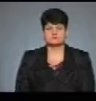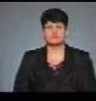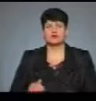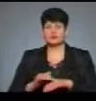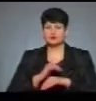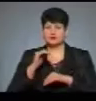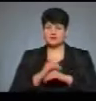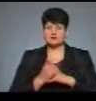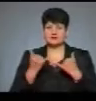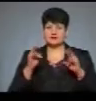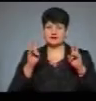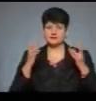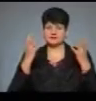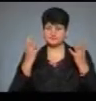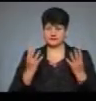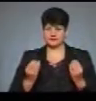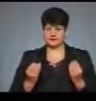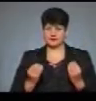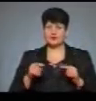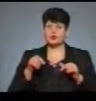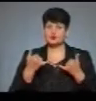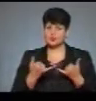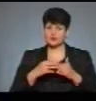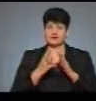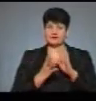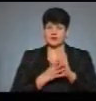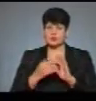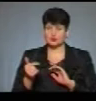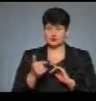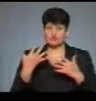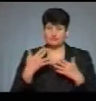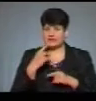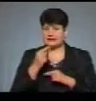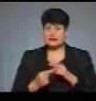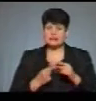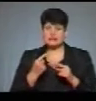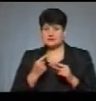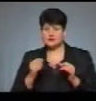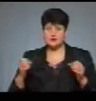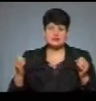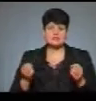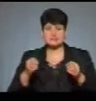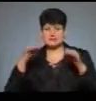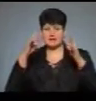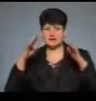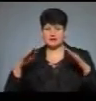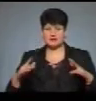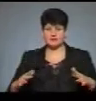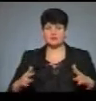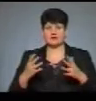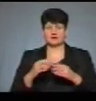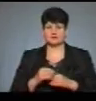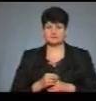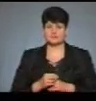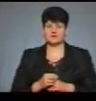Доброго вечора. В ефірі «Тема дня». Сьогодні, 19 грудня, вже традиційно запалили вогні на головній ялинці нашого